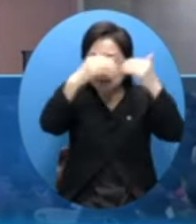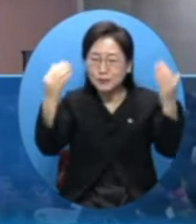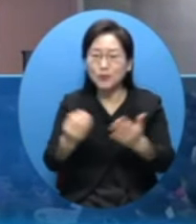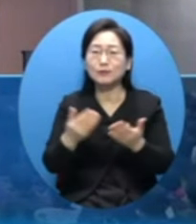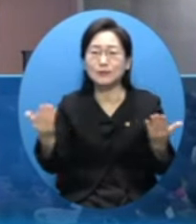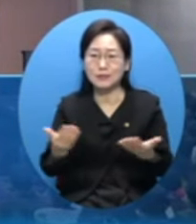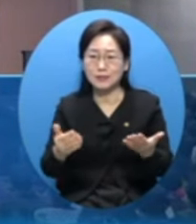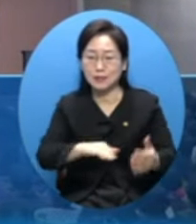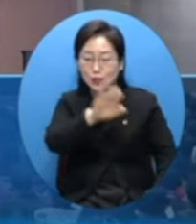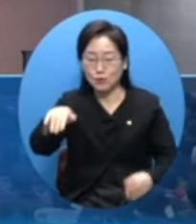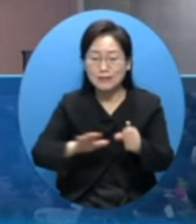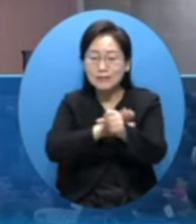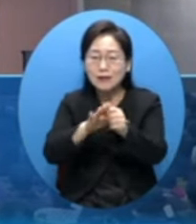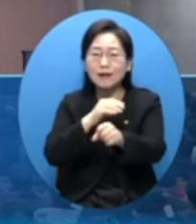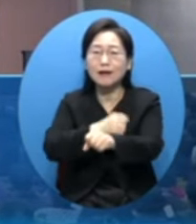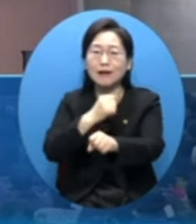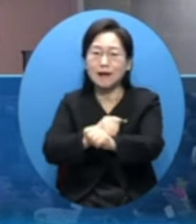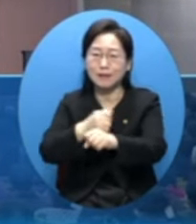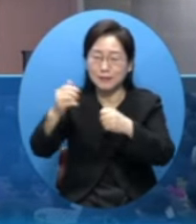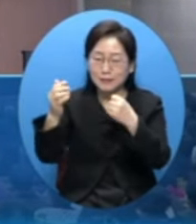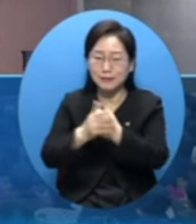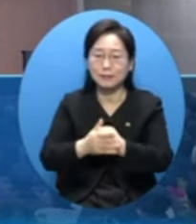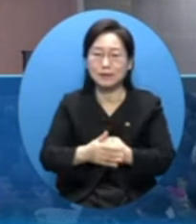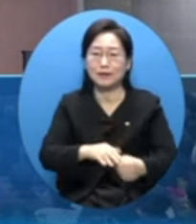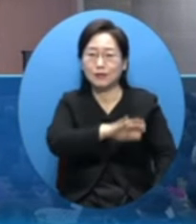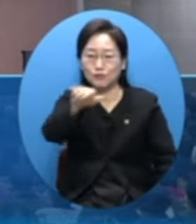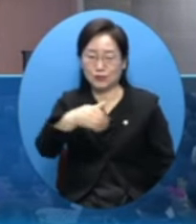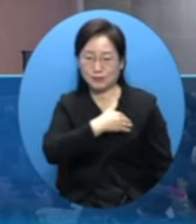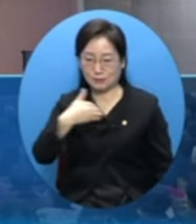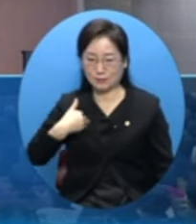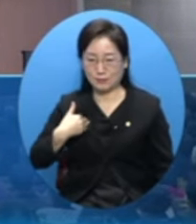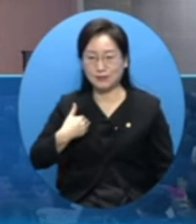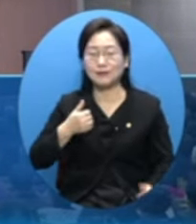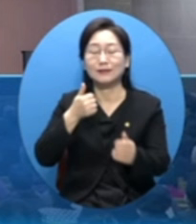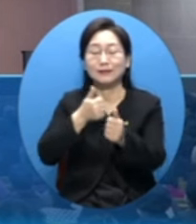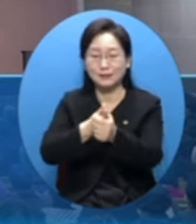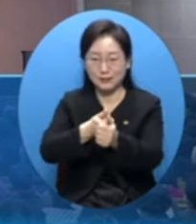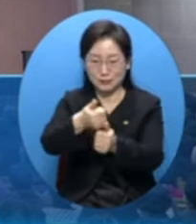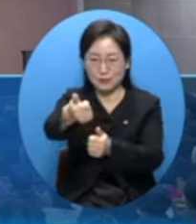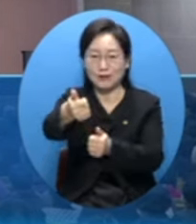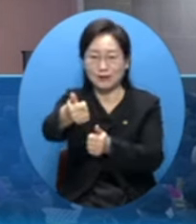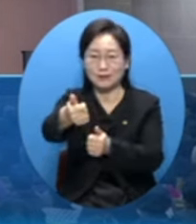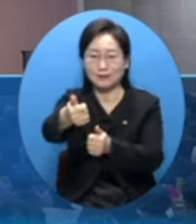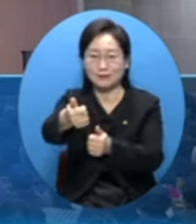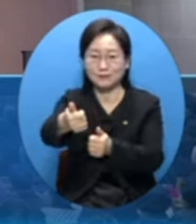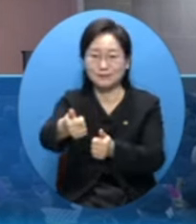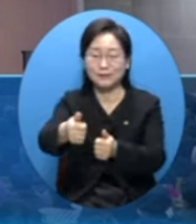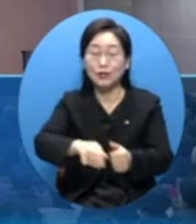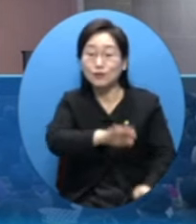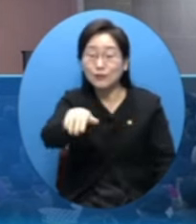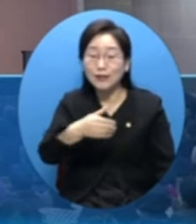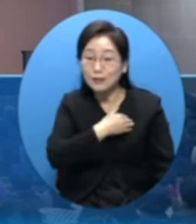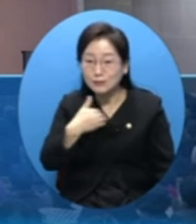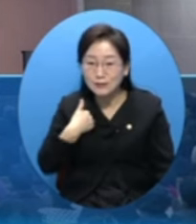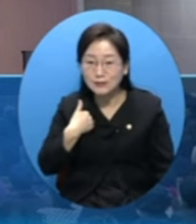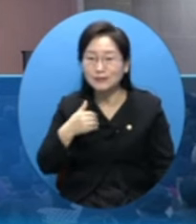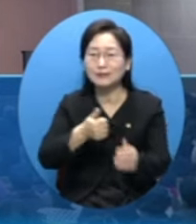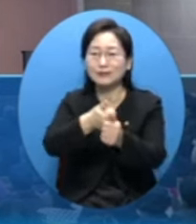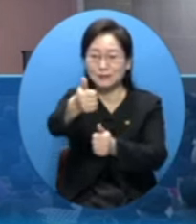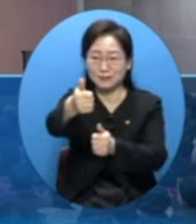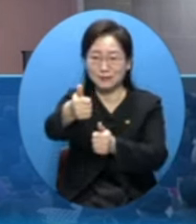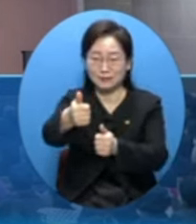일에 우리를 사랑하신 이리로 말미암아 우리가 넉넉히 이기느니라. 우리가 넉넉히